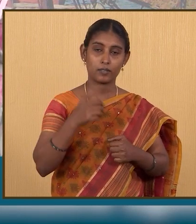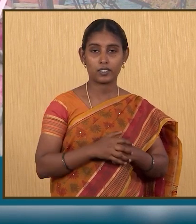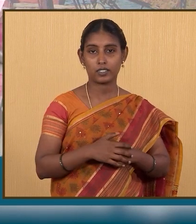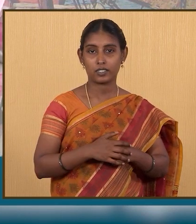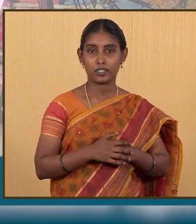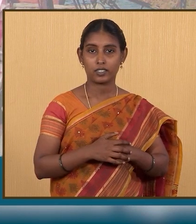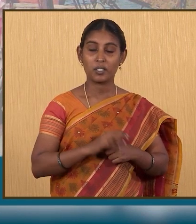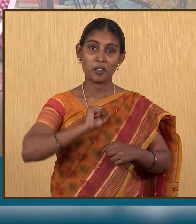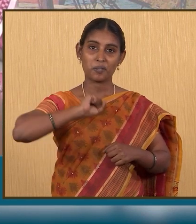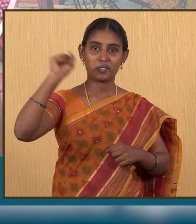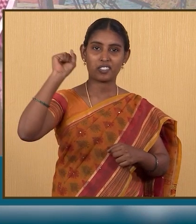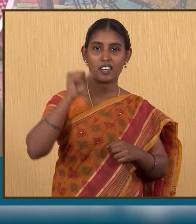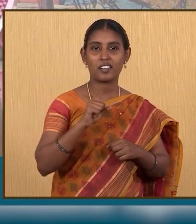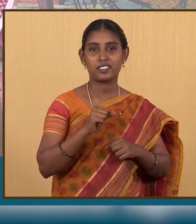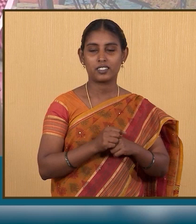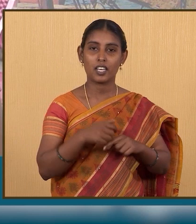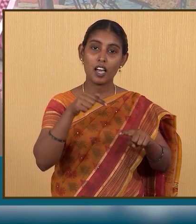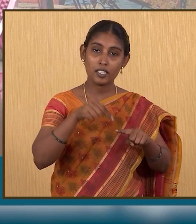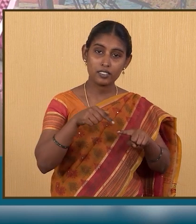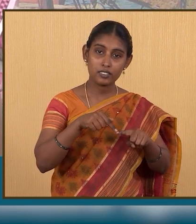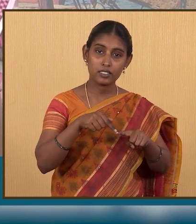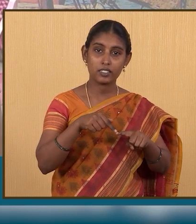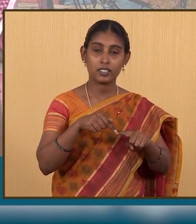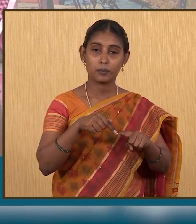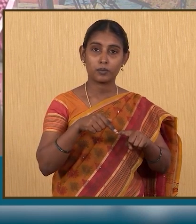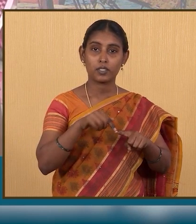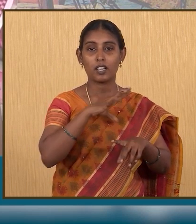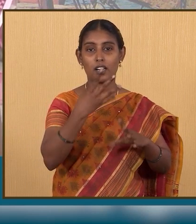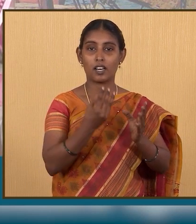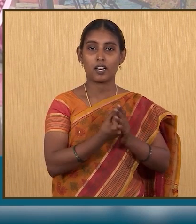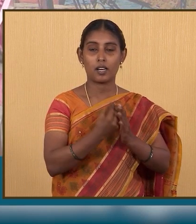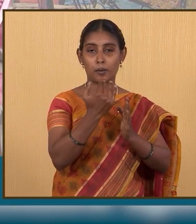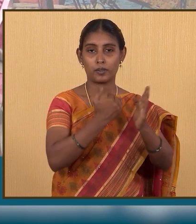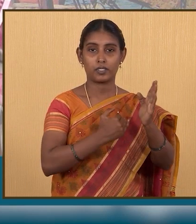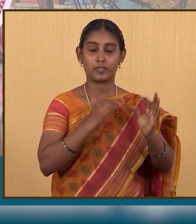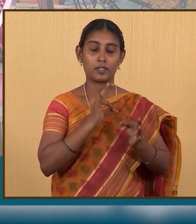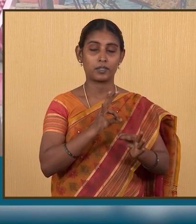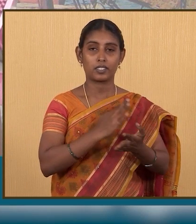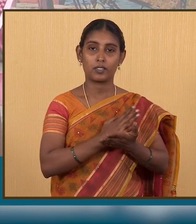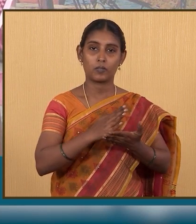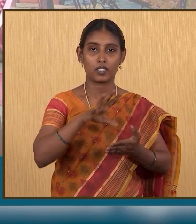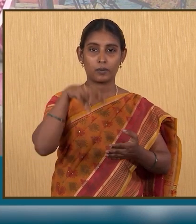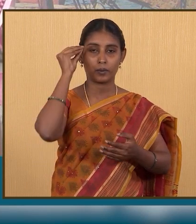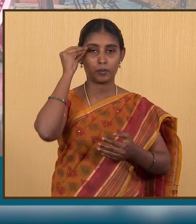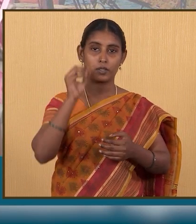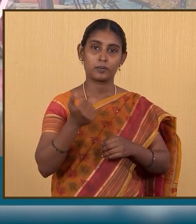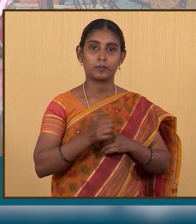சாதனைகள் பற்றியும் அரசியல் பிரமுகர்கள் அவர்களை பற்றியான தகவல்களையும் நமக்கு தெளிவாக